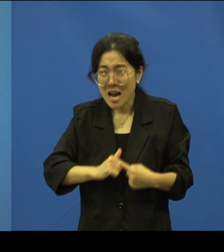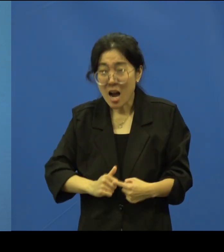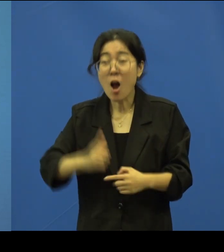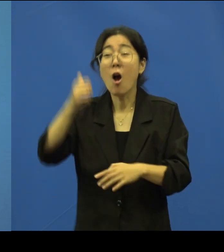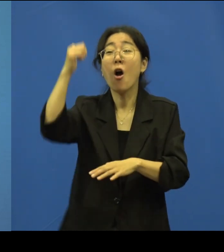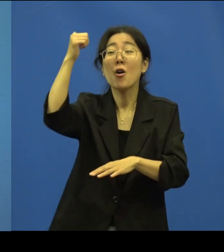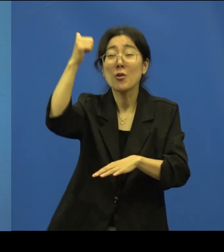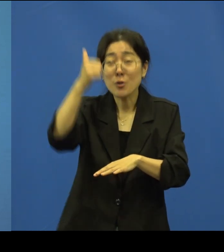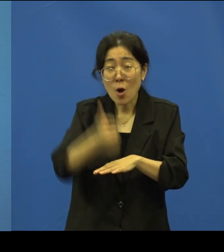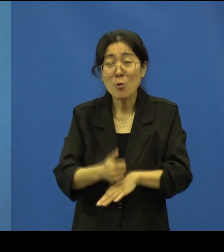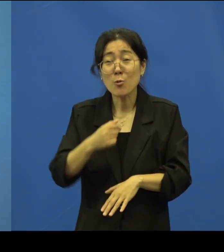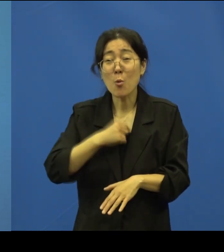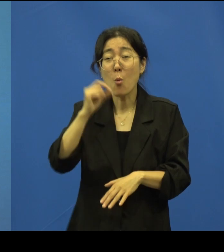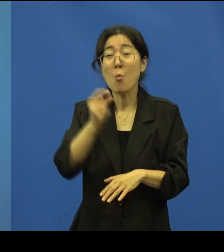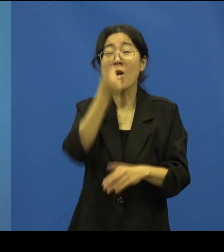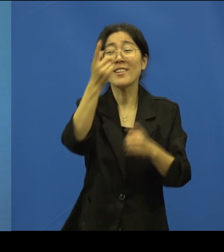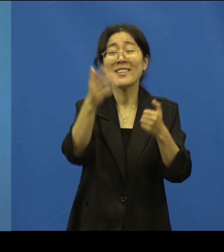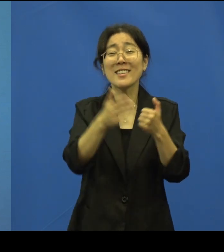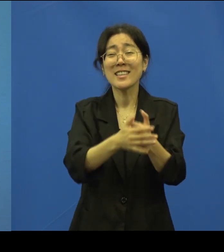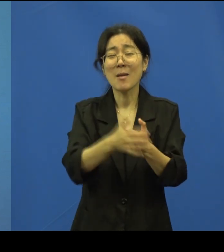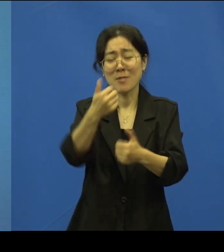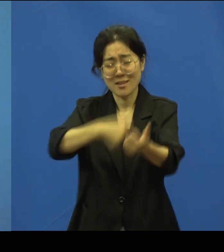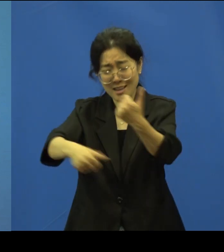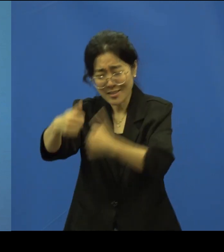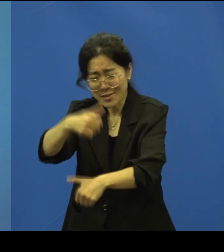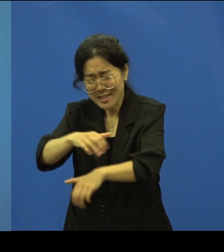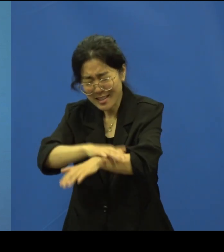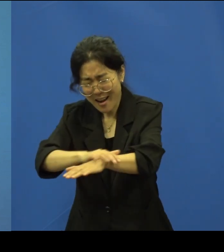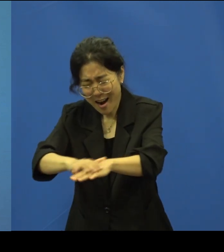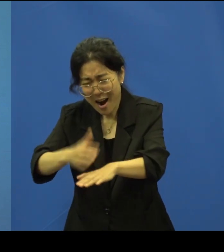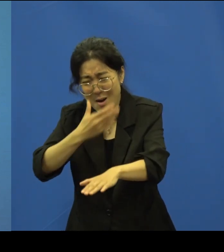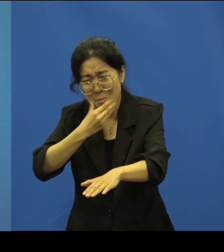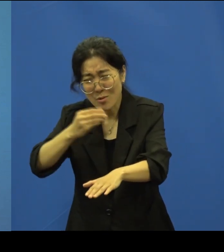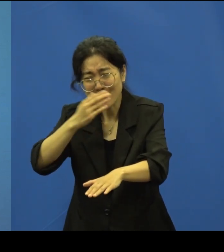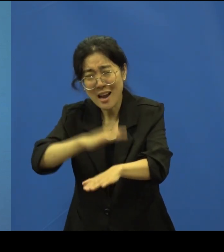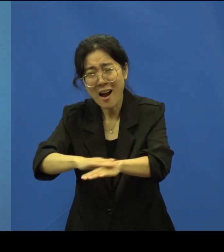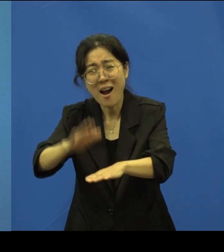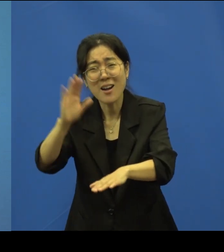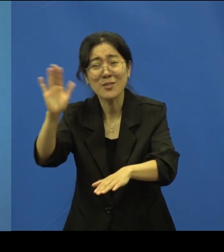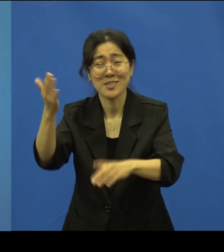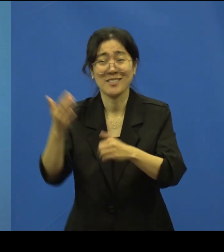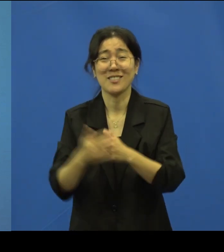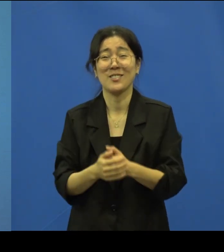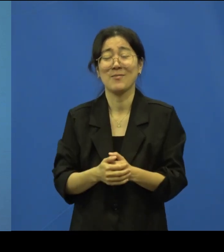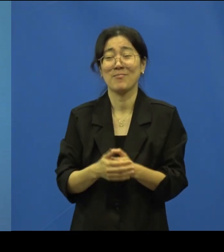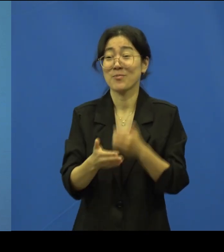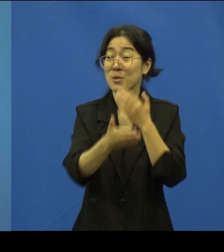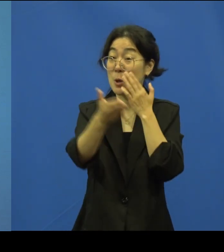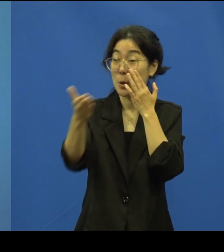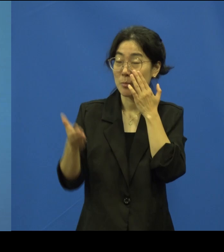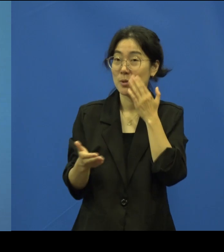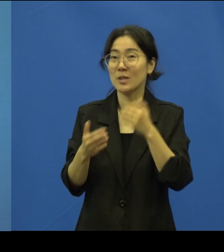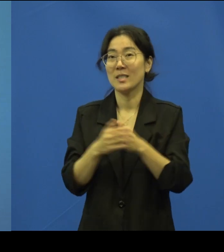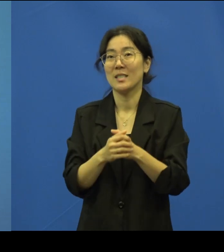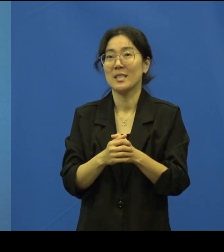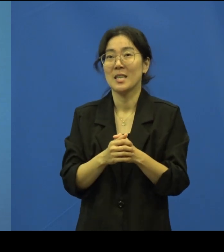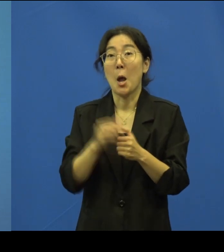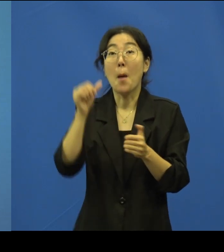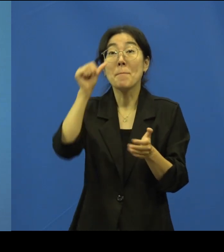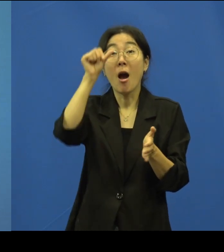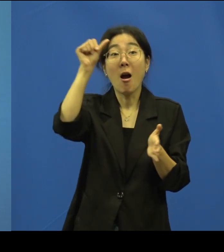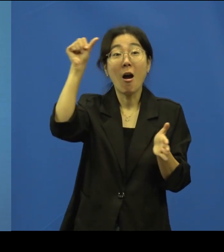받을 것이라고 하는 바로 그 약속을 받은 것. 여러분, 우리가 끝까지